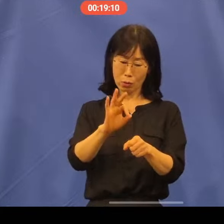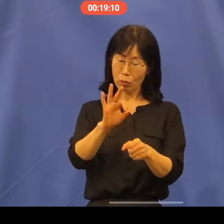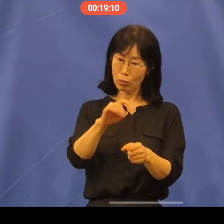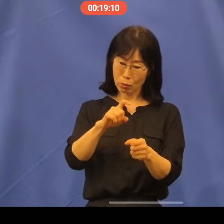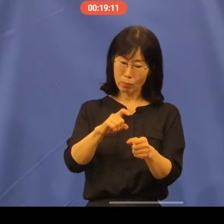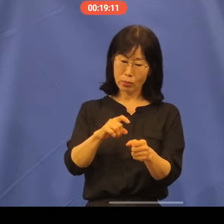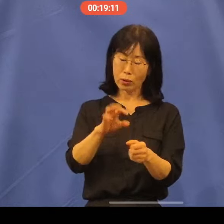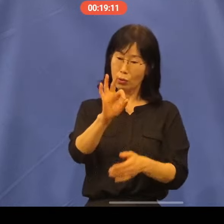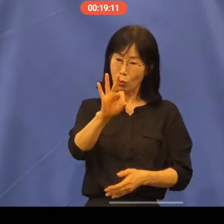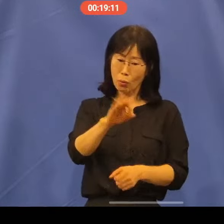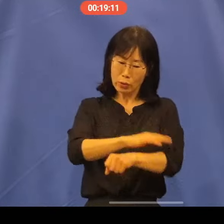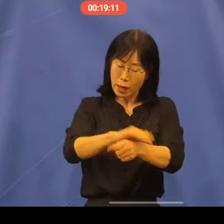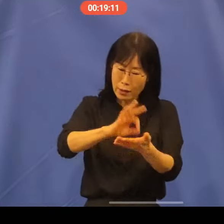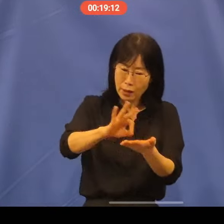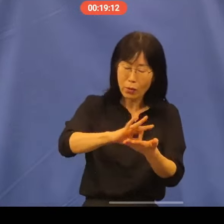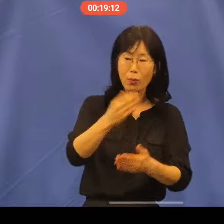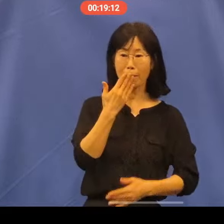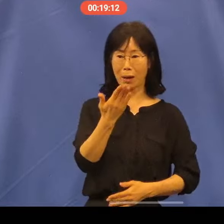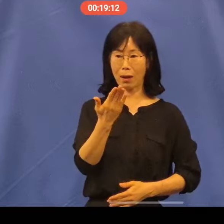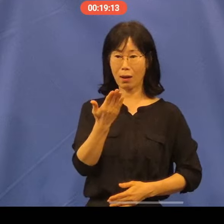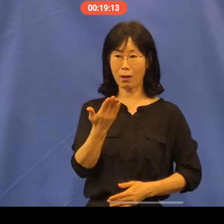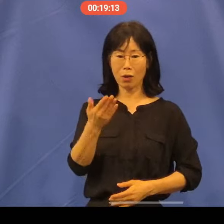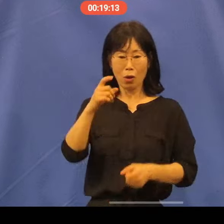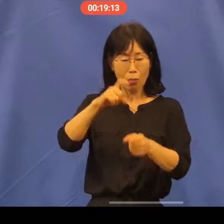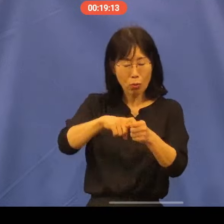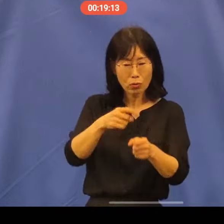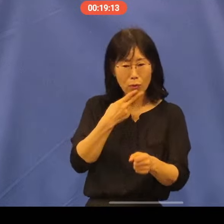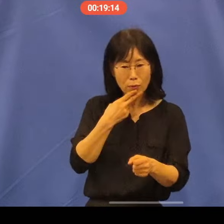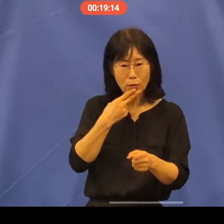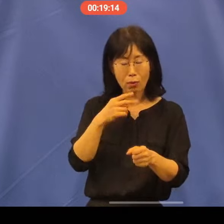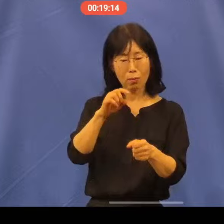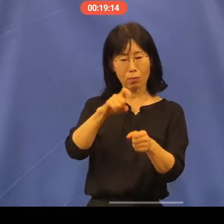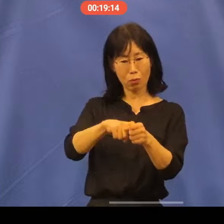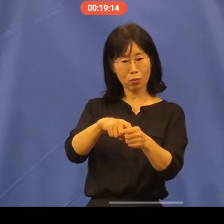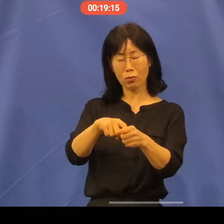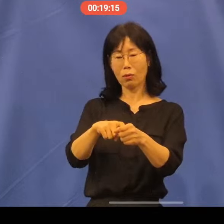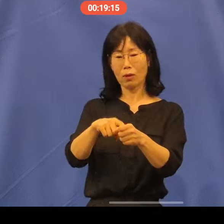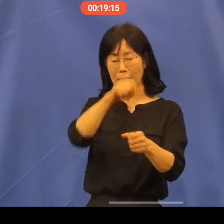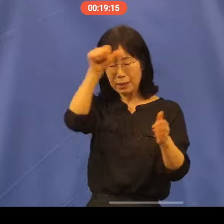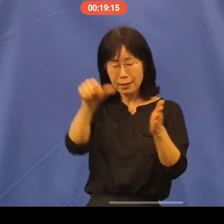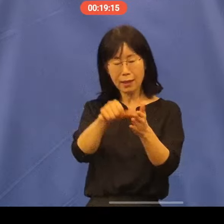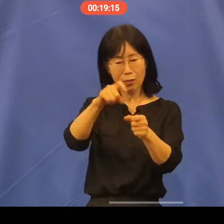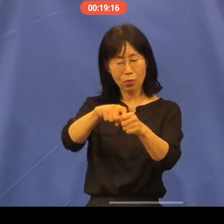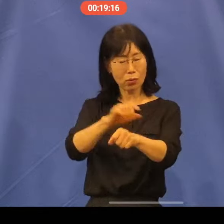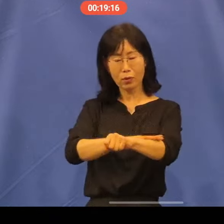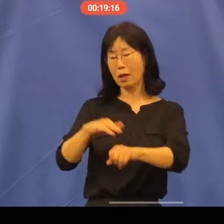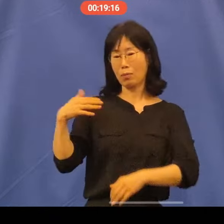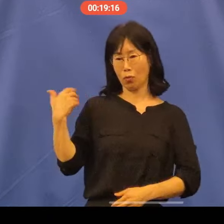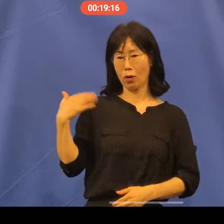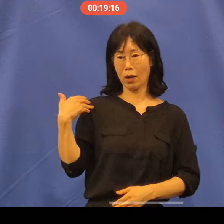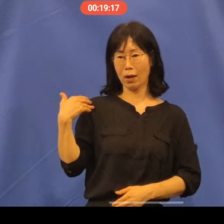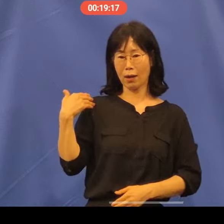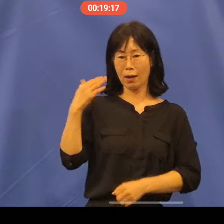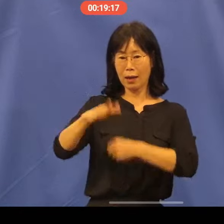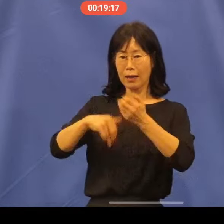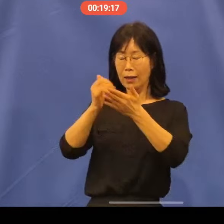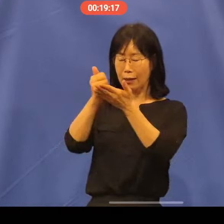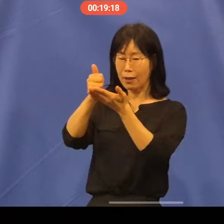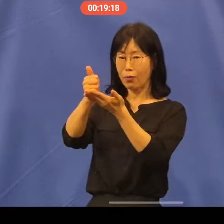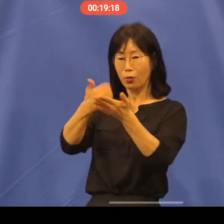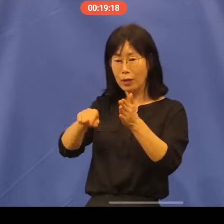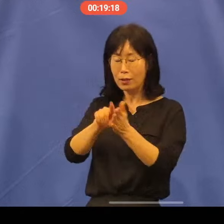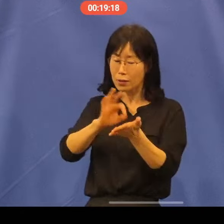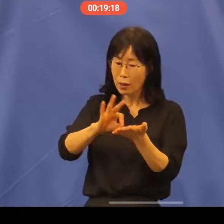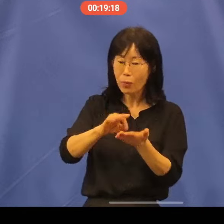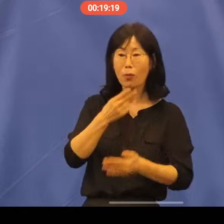벌어가지고 감당이 안 돼요. 그래서 여러분, 둘 중에 하나입니다. 돈을 벌어 허무할 것인가, 돈을 못 벌어